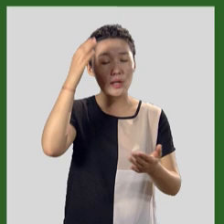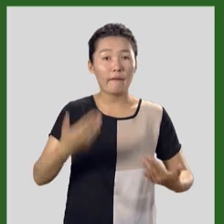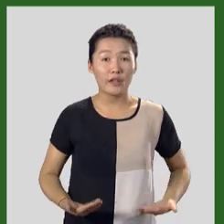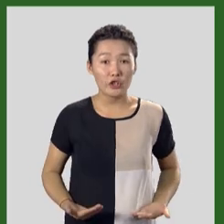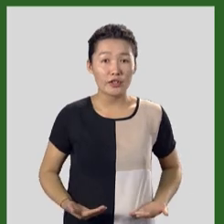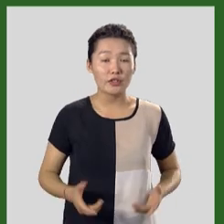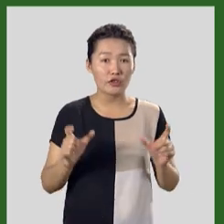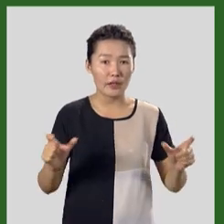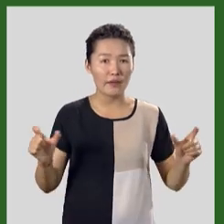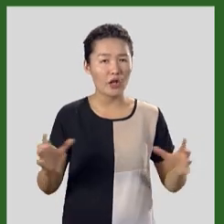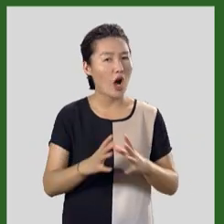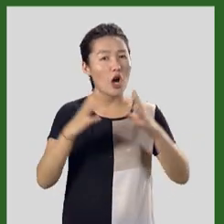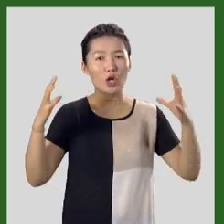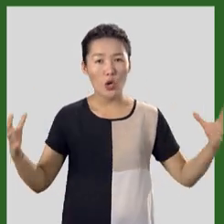огромно.